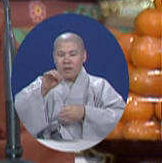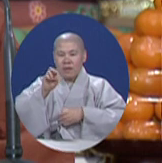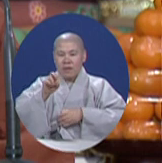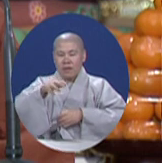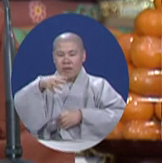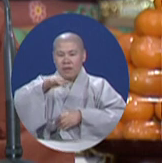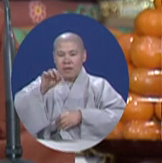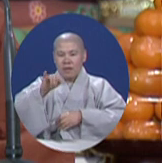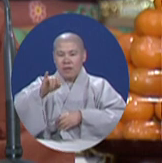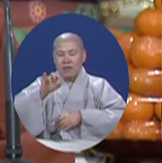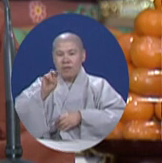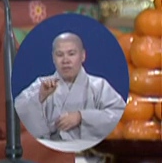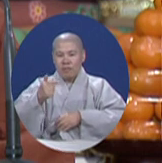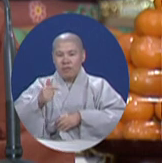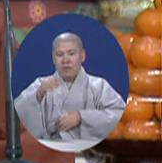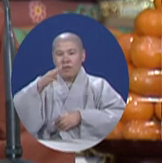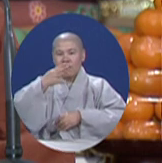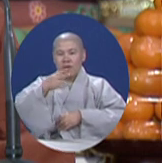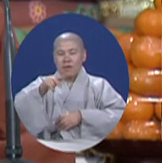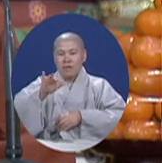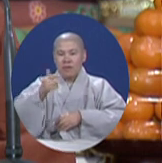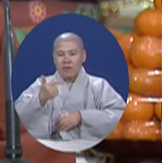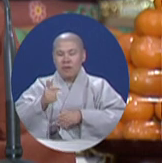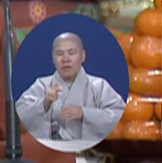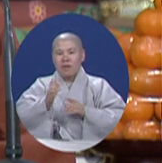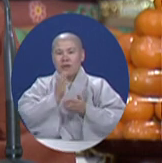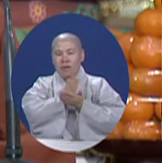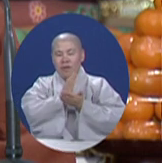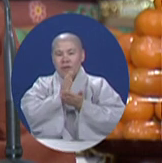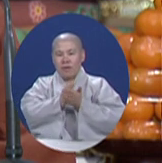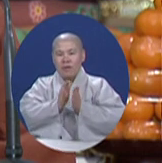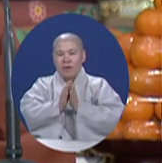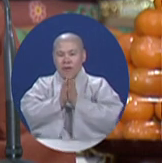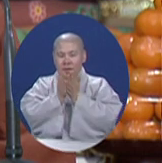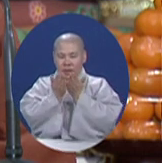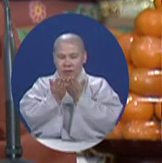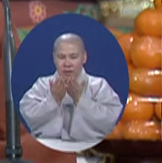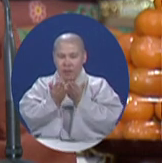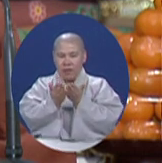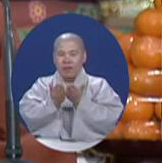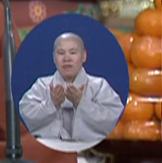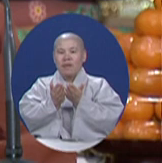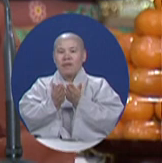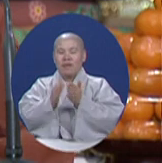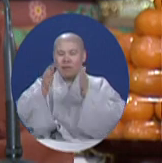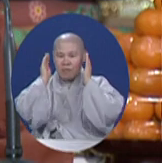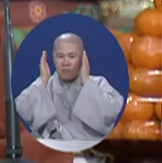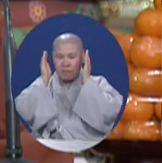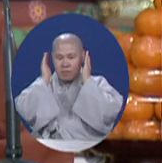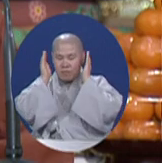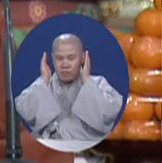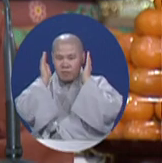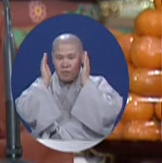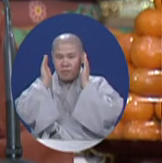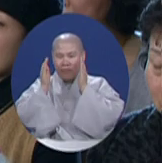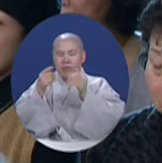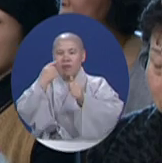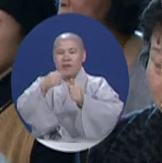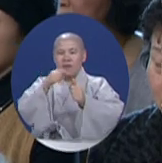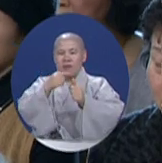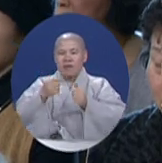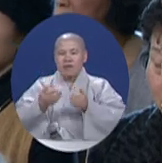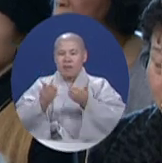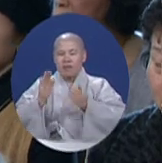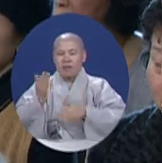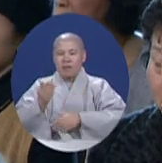뭐 사집이라든지 사교, 대교 이런 걸 통해서 이제 가르쳐 줍니다. 그런데